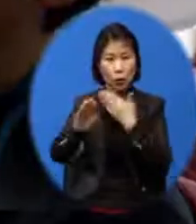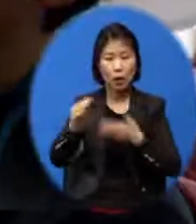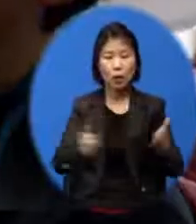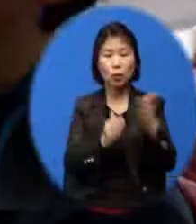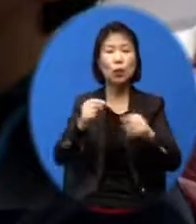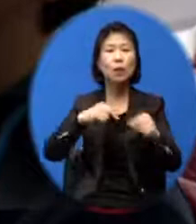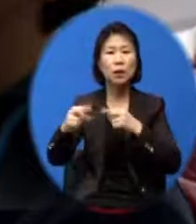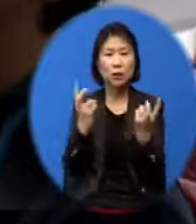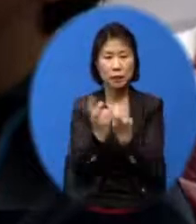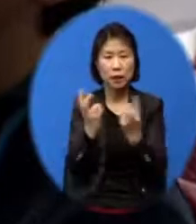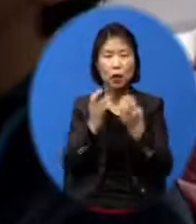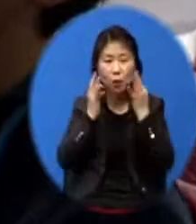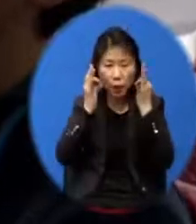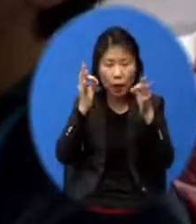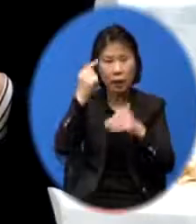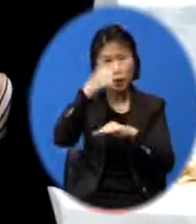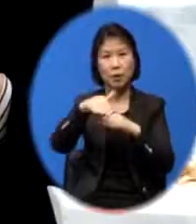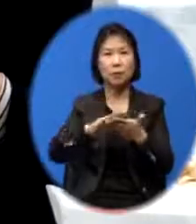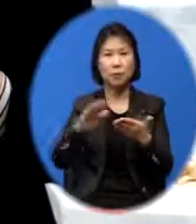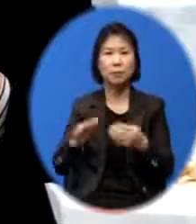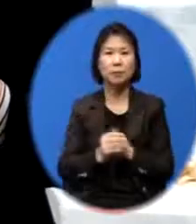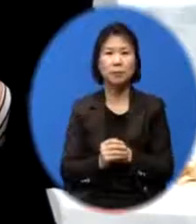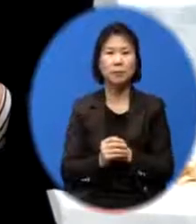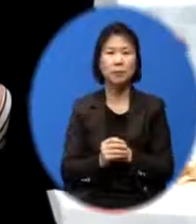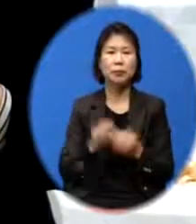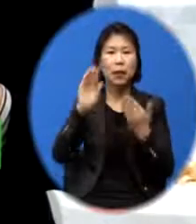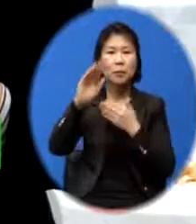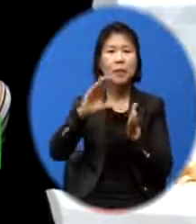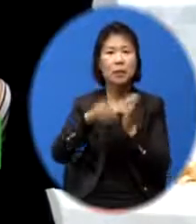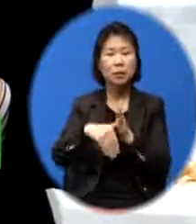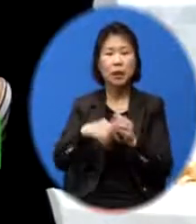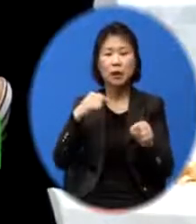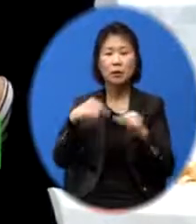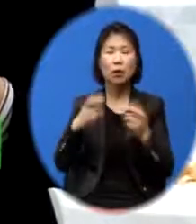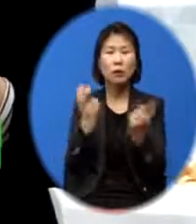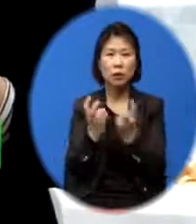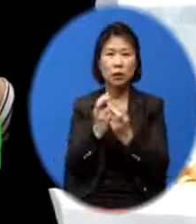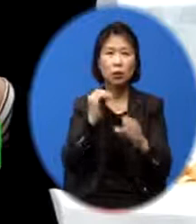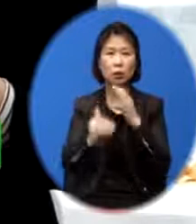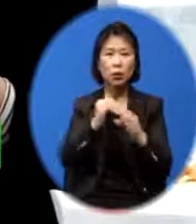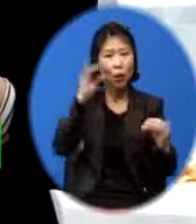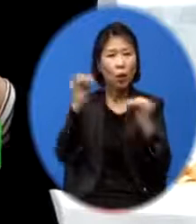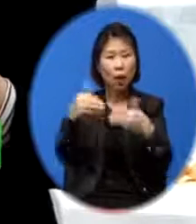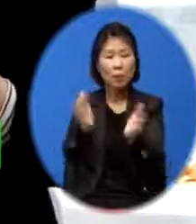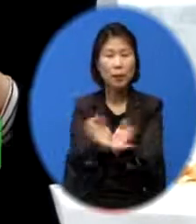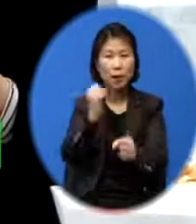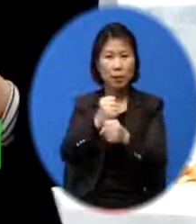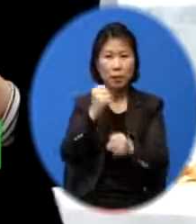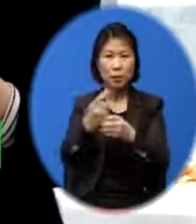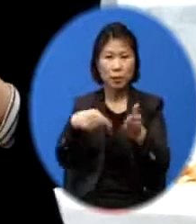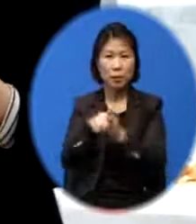반영할 수 있도록 노력할 계획입니다. 미래 세대와의 정책적 소통으로 공감대를 형성하기 위해